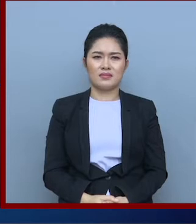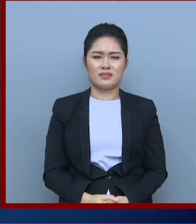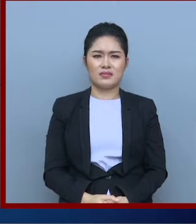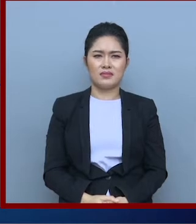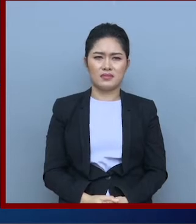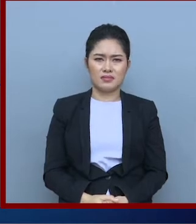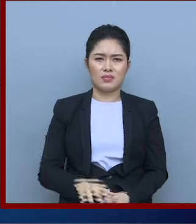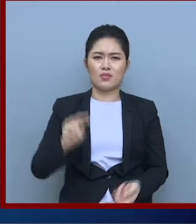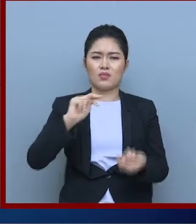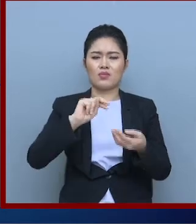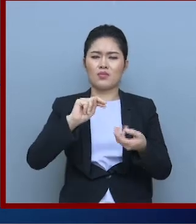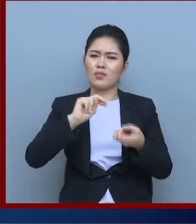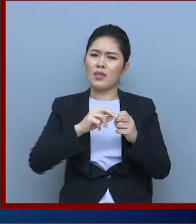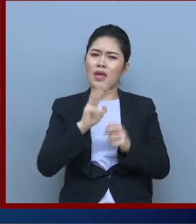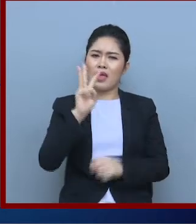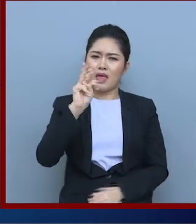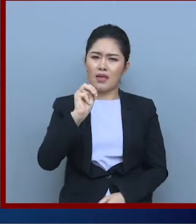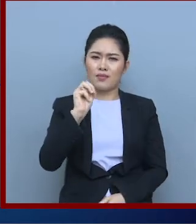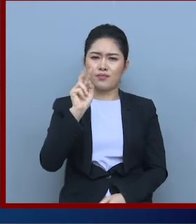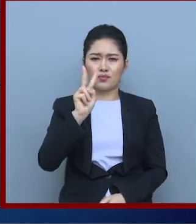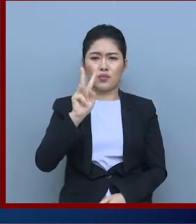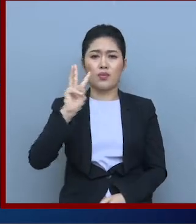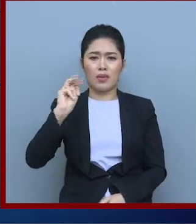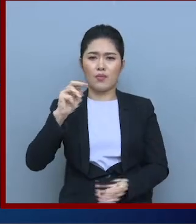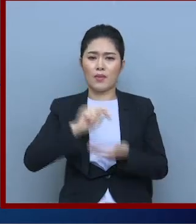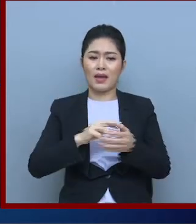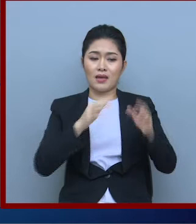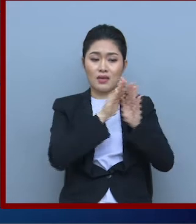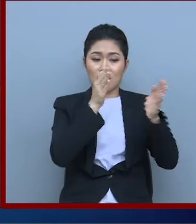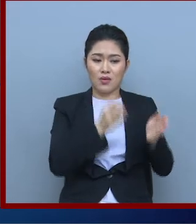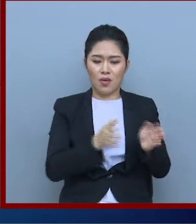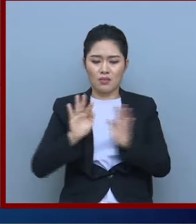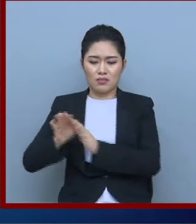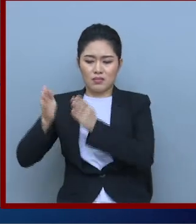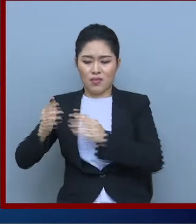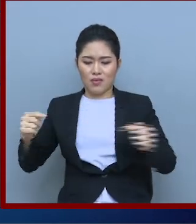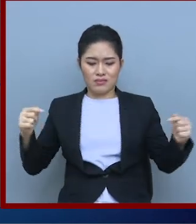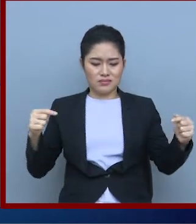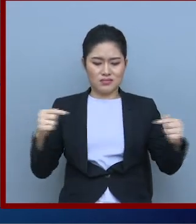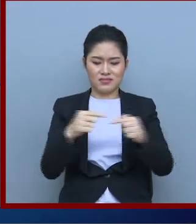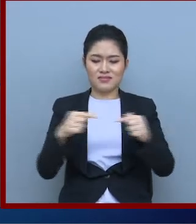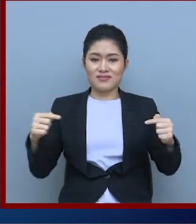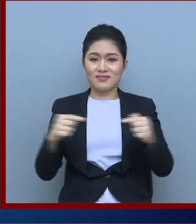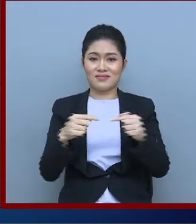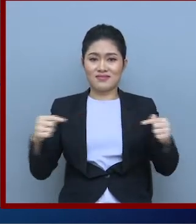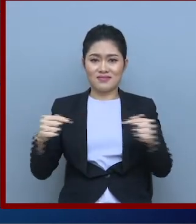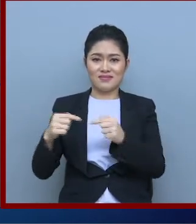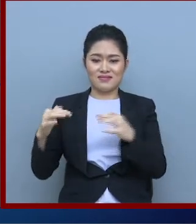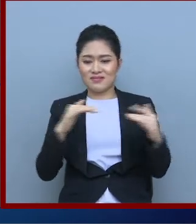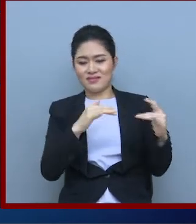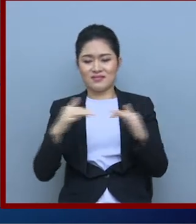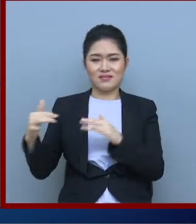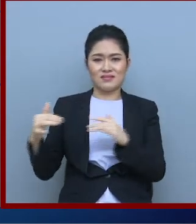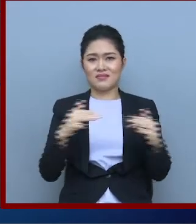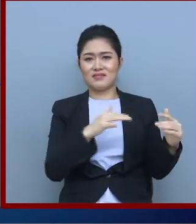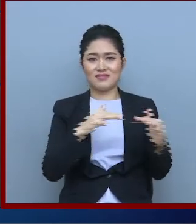พื่อการเชื่อมต่อ M2M M2M เนี่ยย่อมาจาก Machine to Machine ก็คืออุปกรณ์นะครับกับอุปกรณ์